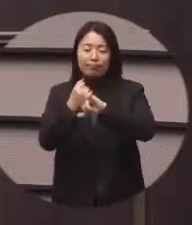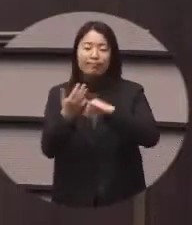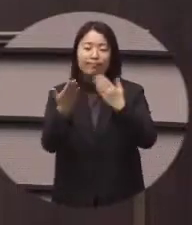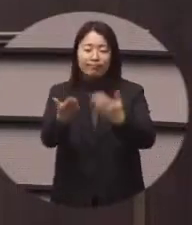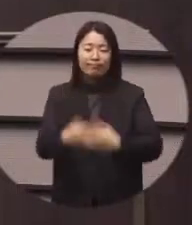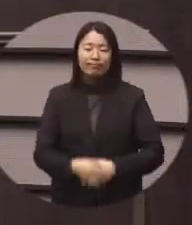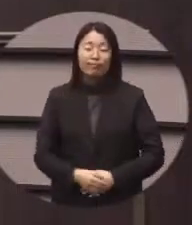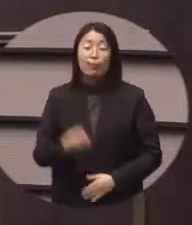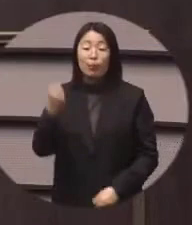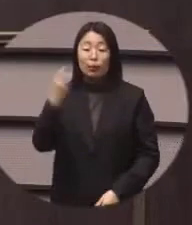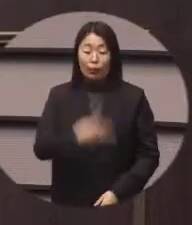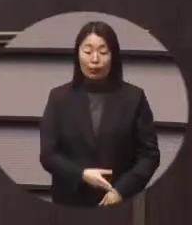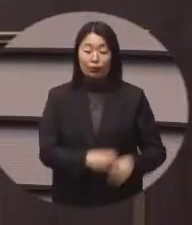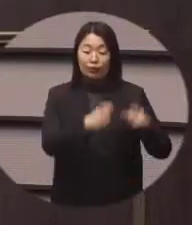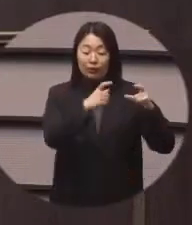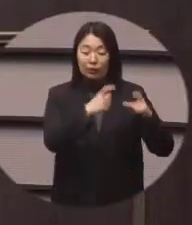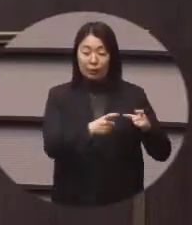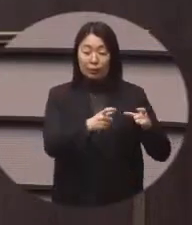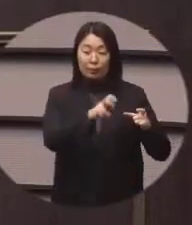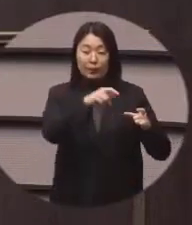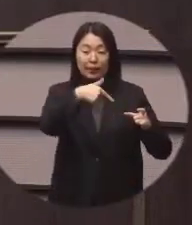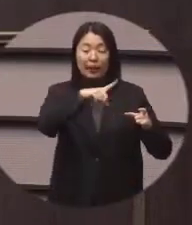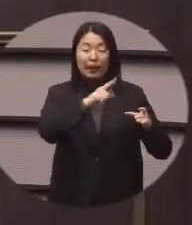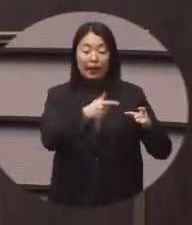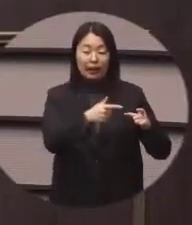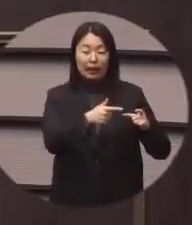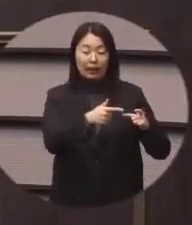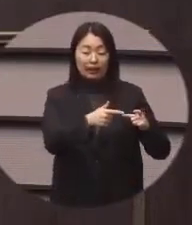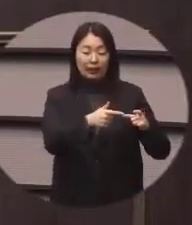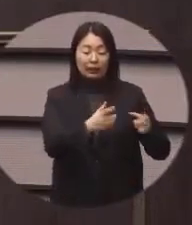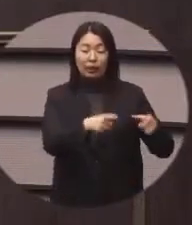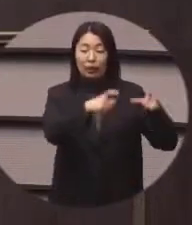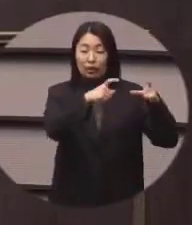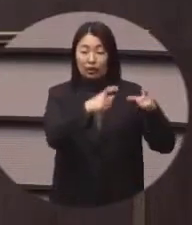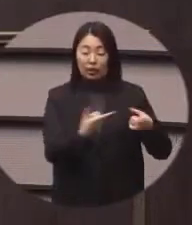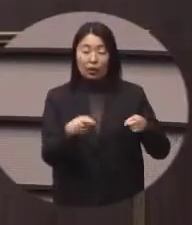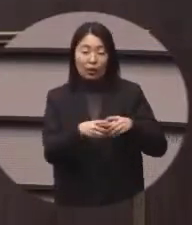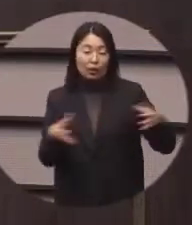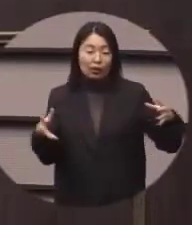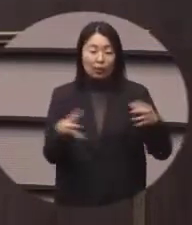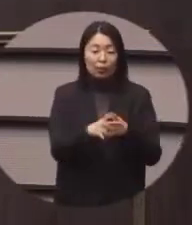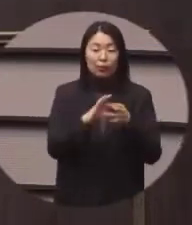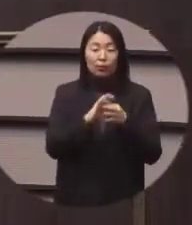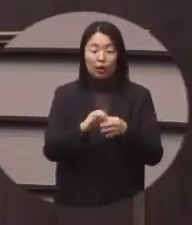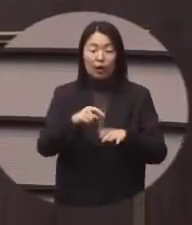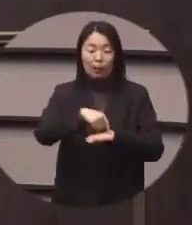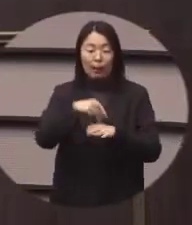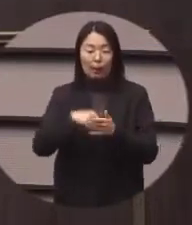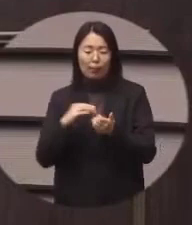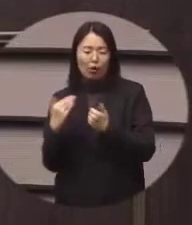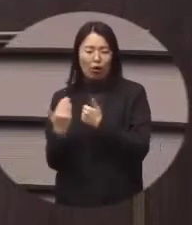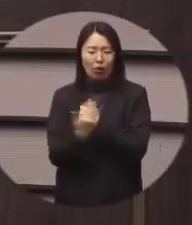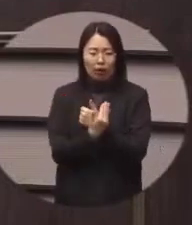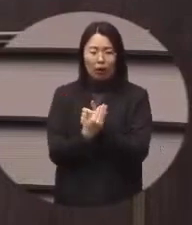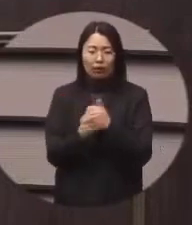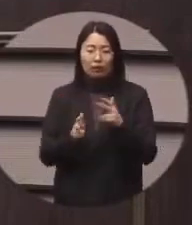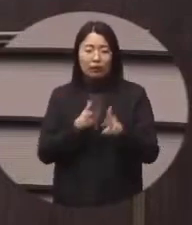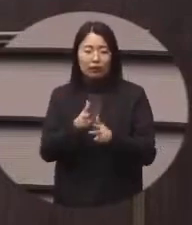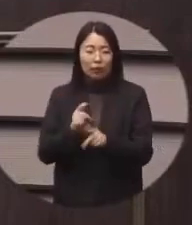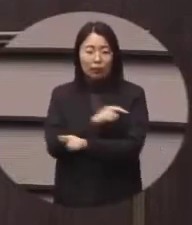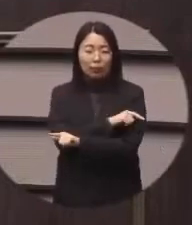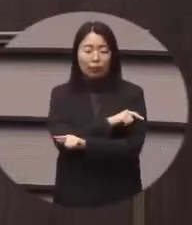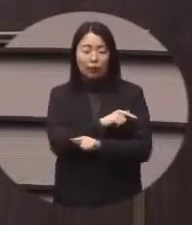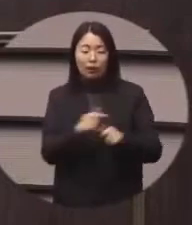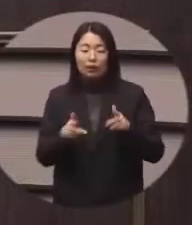민간협력기구인 지역사회보장협의회 중심으로 마음건강지킴이 사업 등 80개의 지역별 특화사업을 추진하고